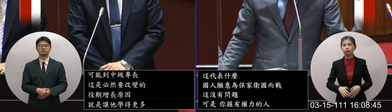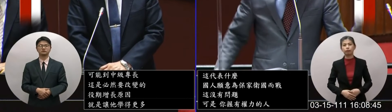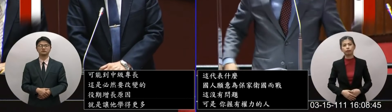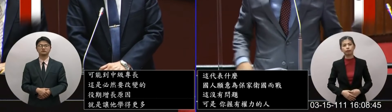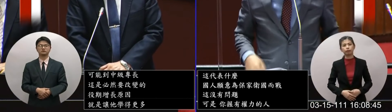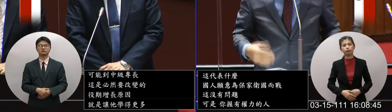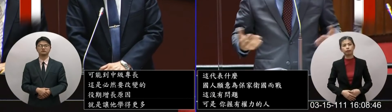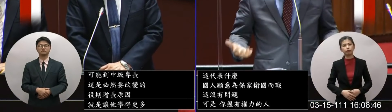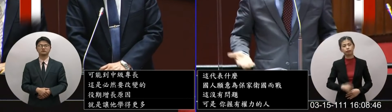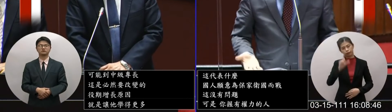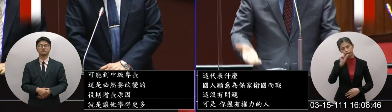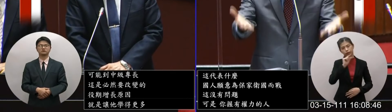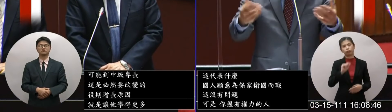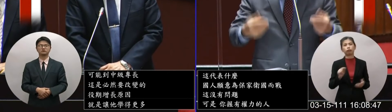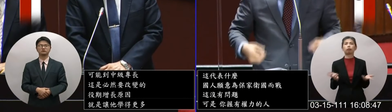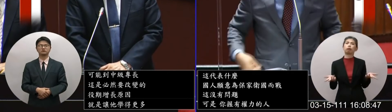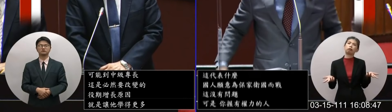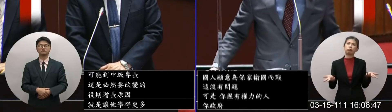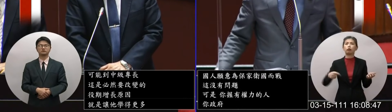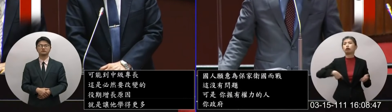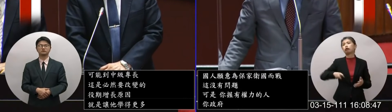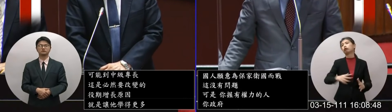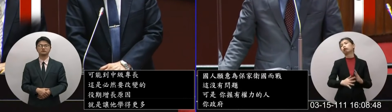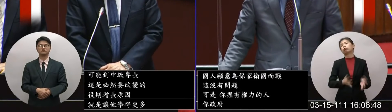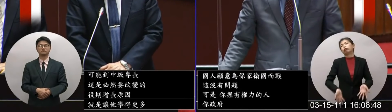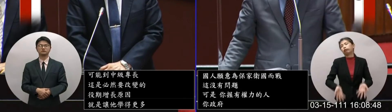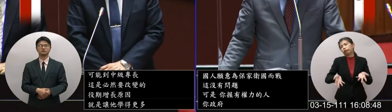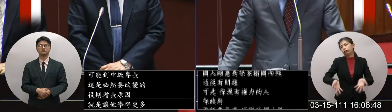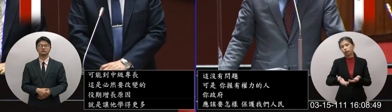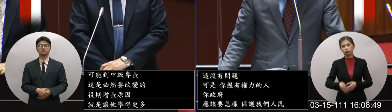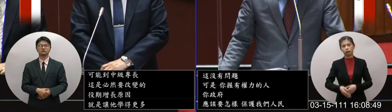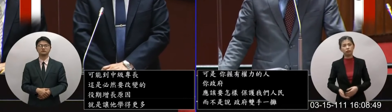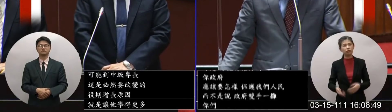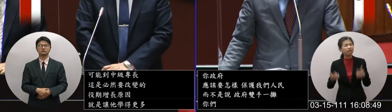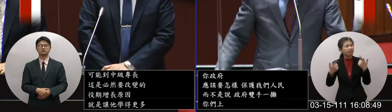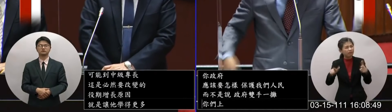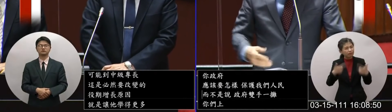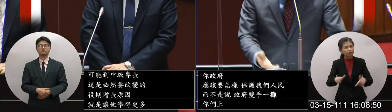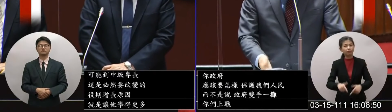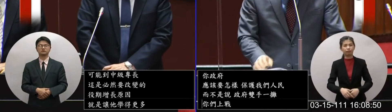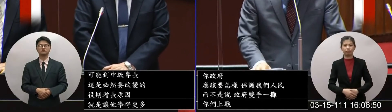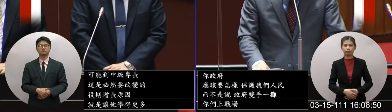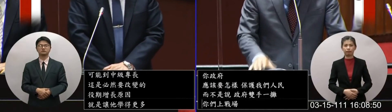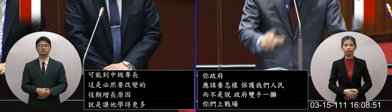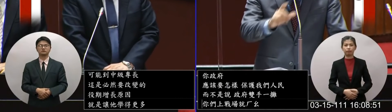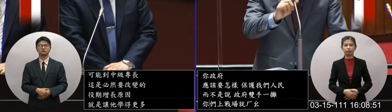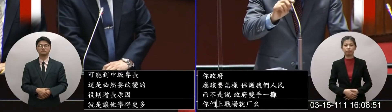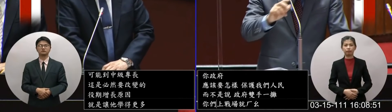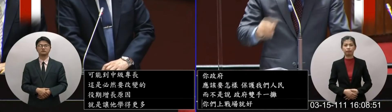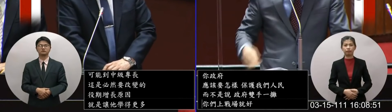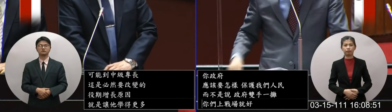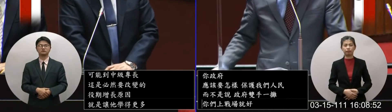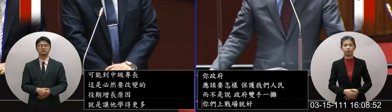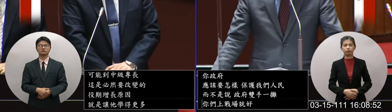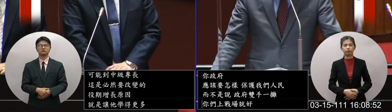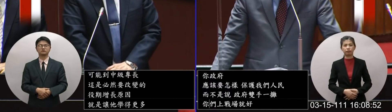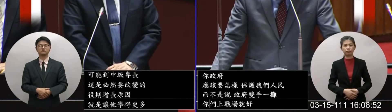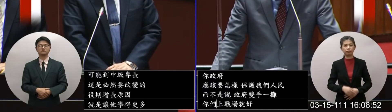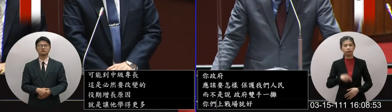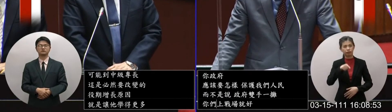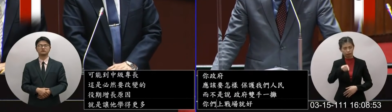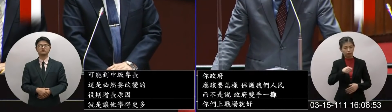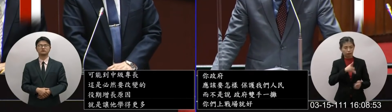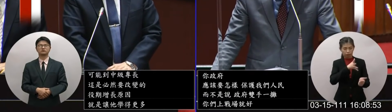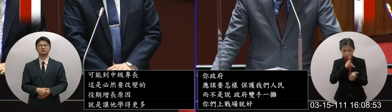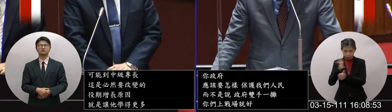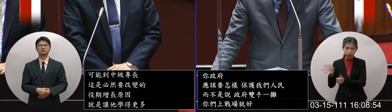而不是说，我政府双手一摊，你们都上战场就好了、不是这样子的。所以这个态度是很明显的结果，告